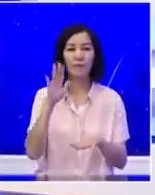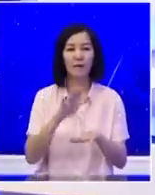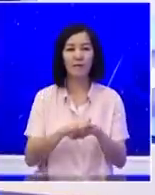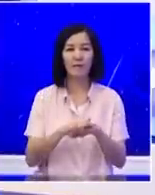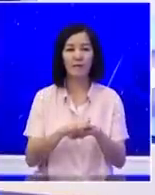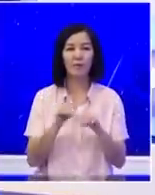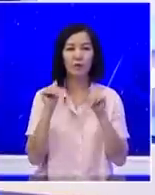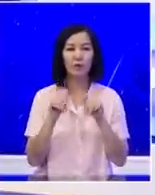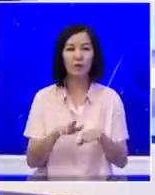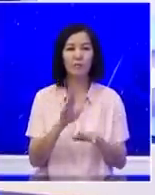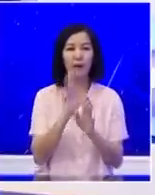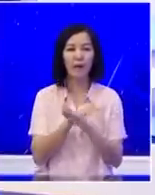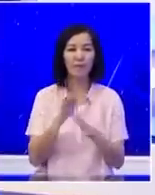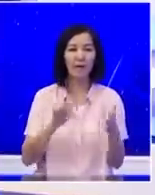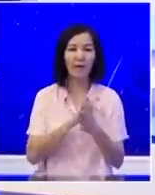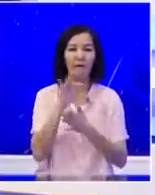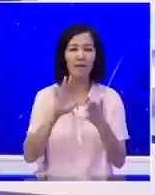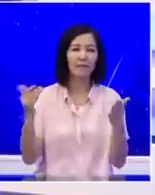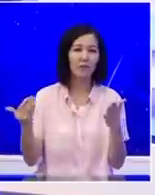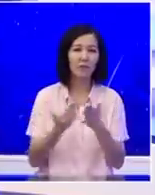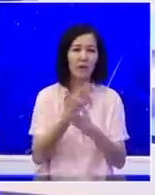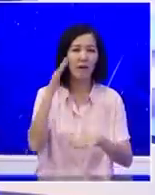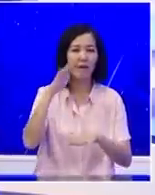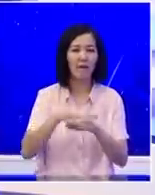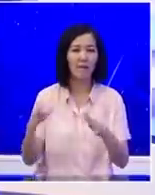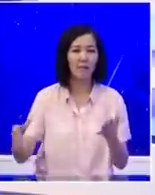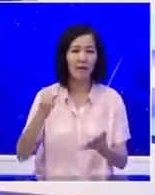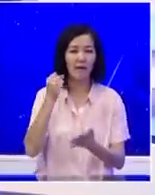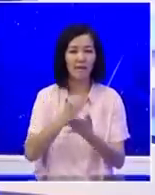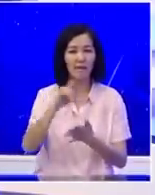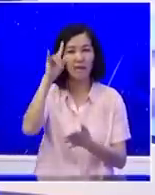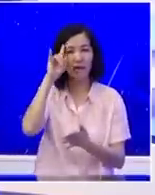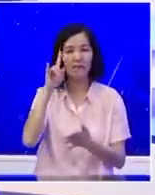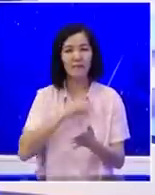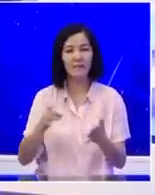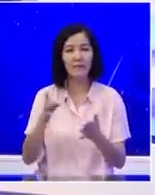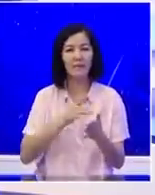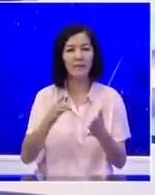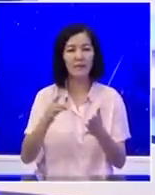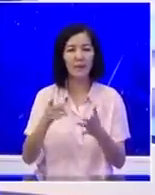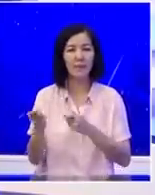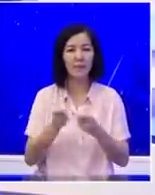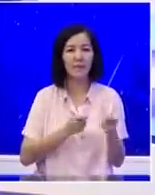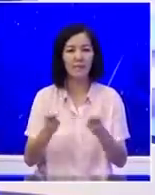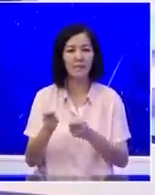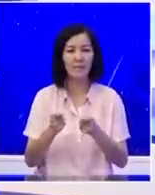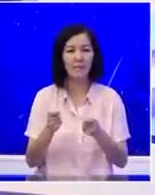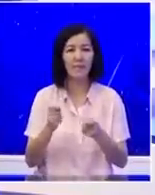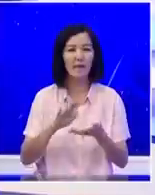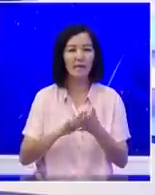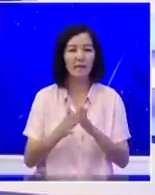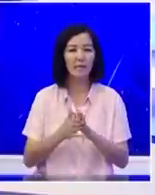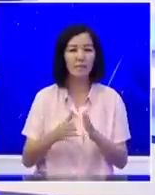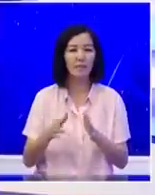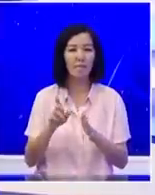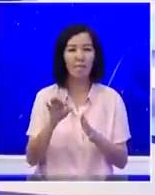Бүгін облыс әкімінің өкімімен Қапшағай қаласына жаңа әкім тағайындалды. Қазақстан Республикасы президенті әкімшілігінің келісімімен Амандық